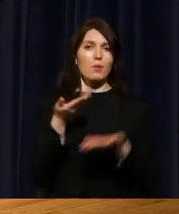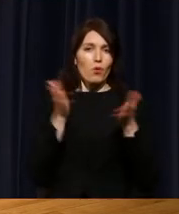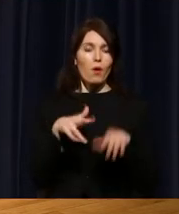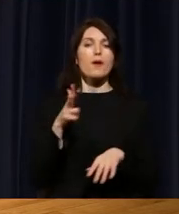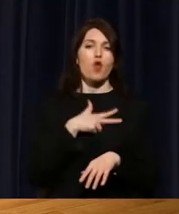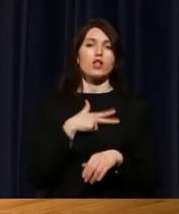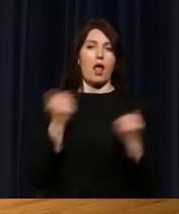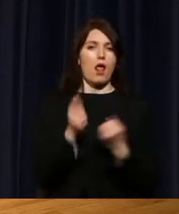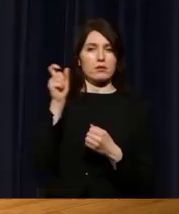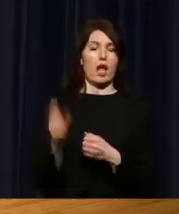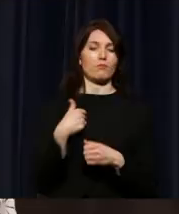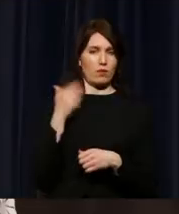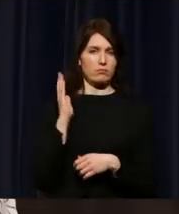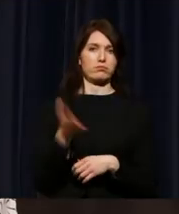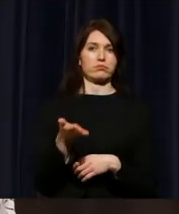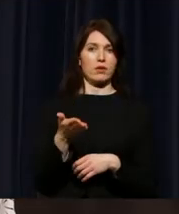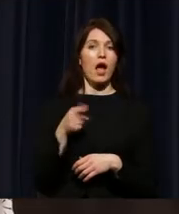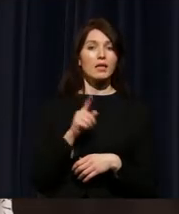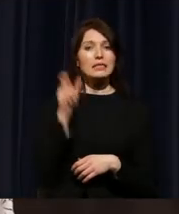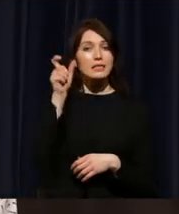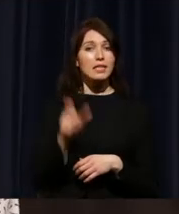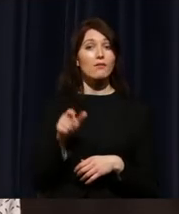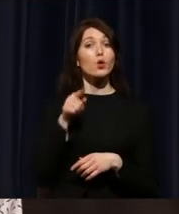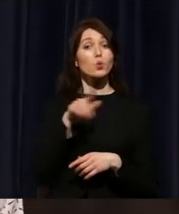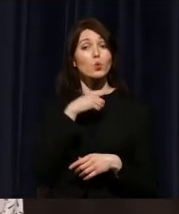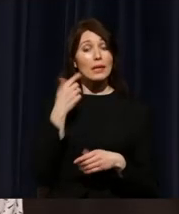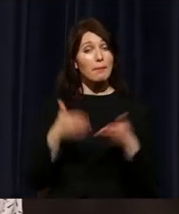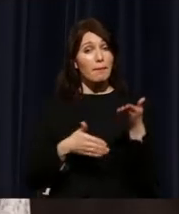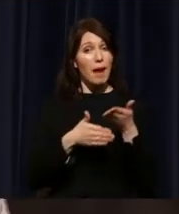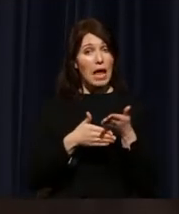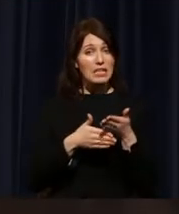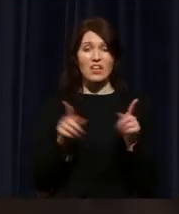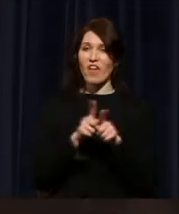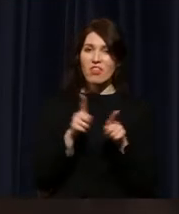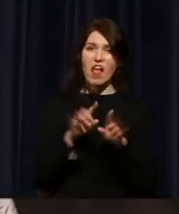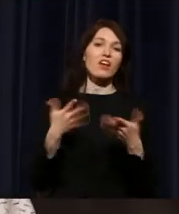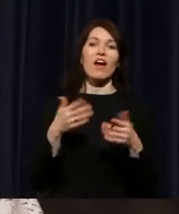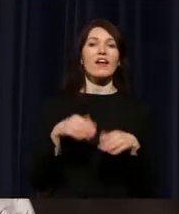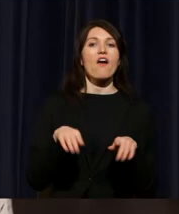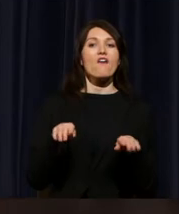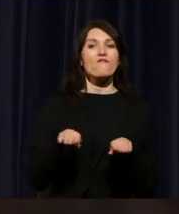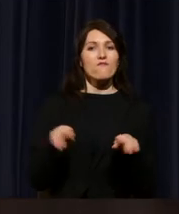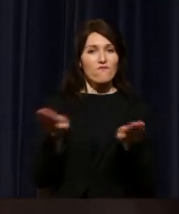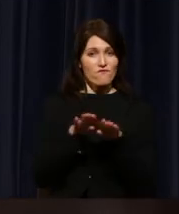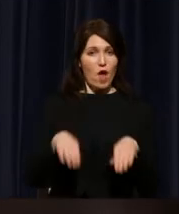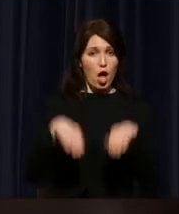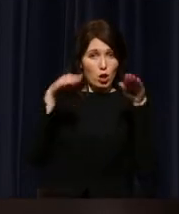sociālo darbinieku. Nu, tas ir tāds, kurš saka, nu, ka tu gribi palīdzēt kādiem, vienalga, vai tie vienauģi, vai tie ir